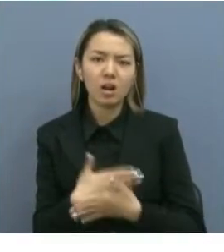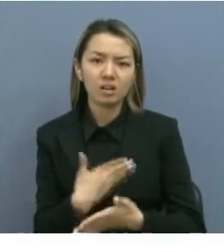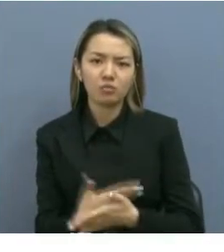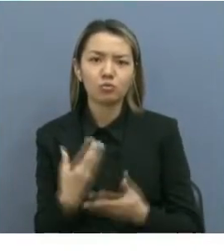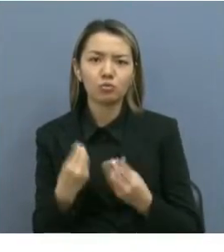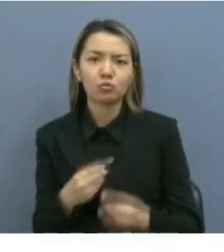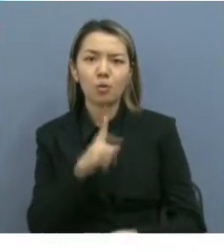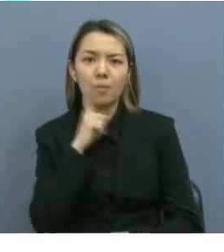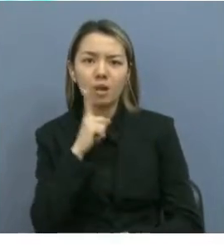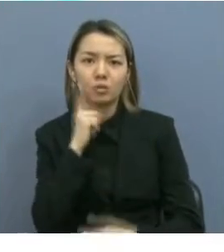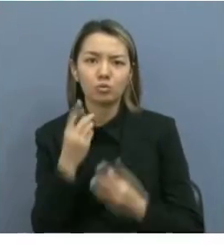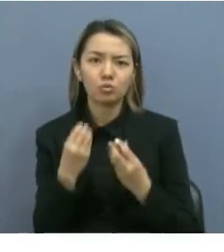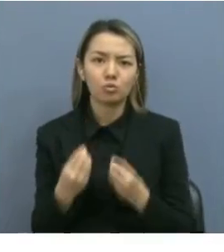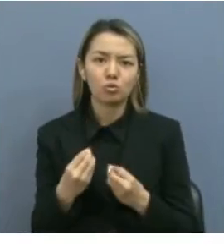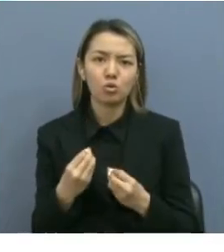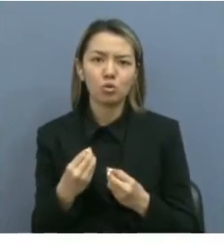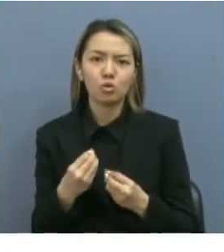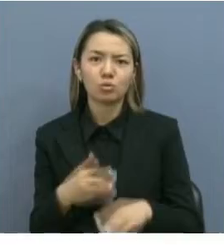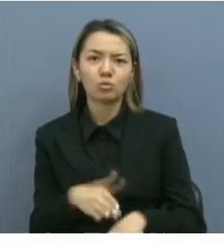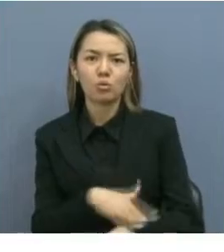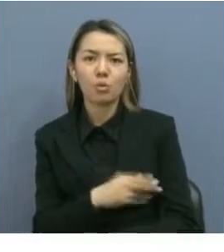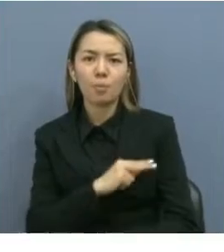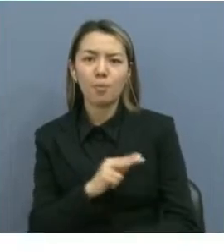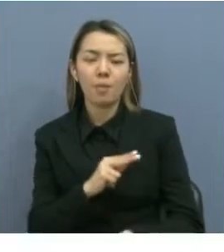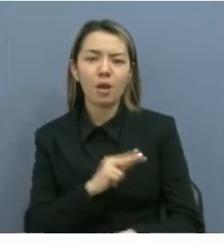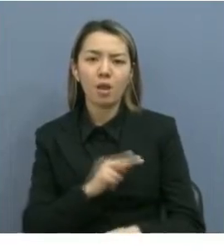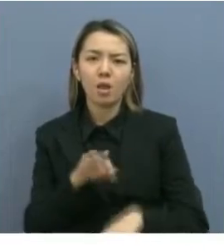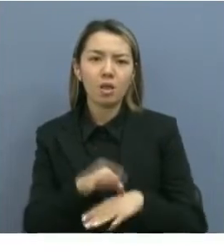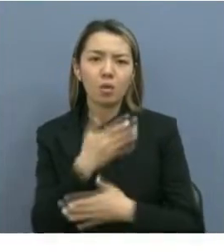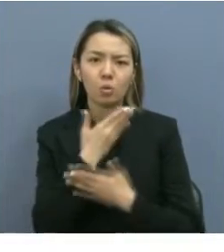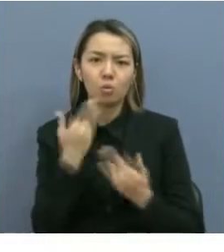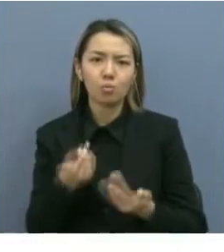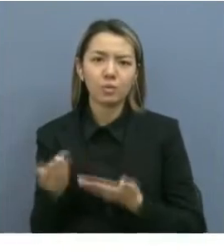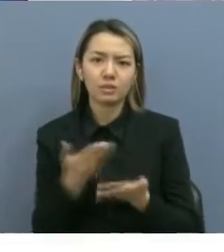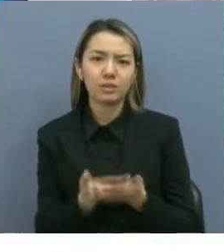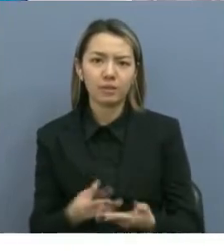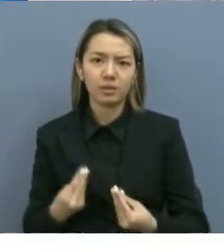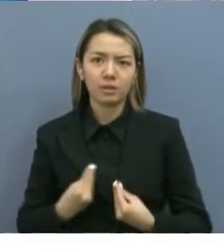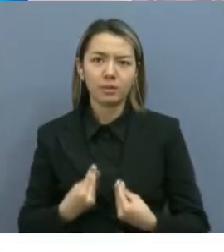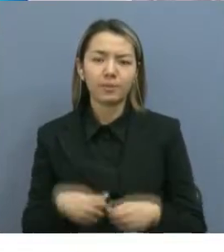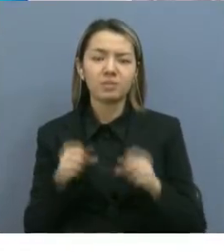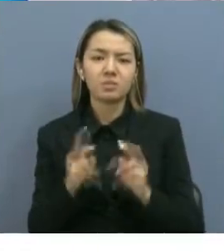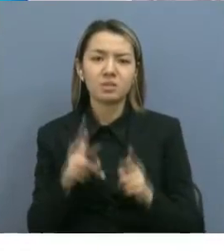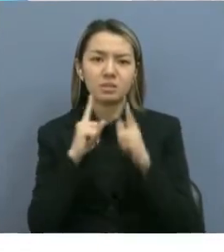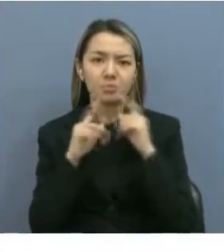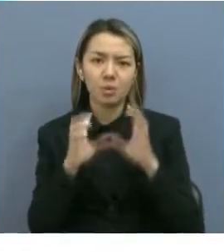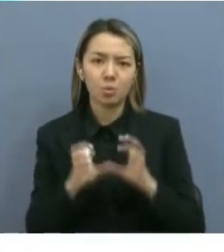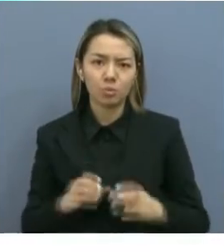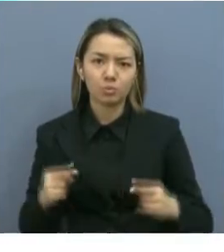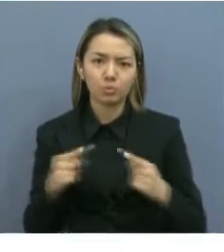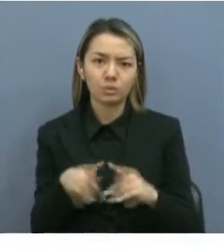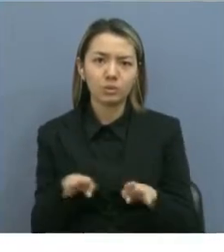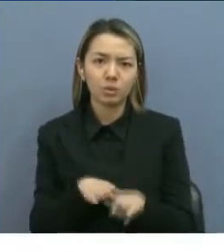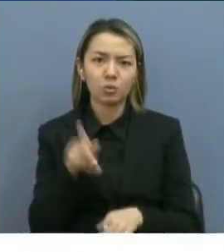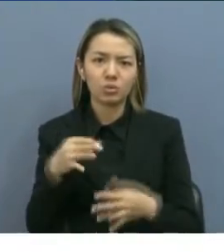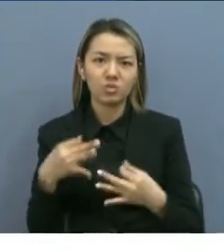арасынан әуелі жастарды және созылмалы аурулары жоқ адамдарды шақыруға кеңес берді. Арнайы жиыннан заңға сай мына санаттағы